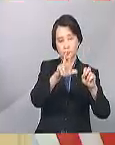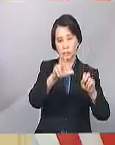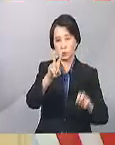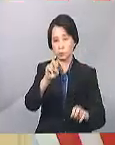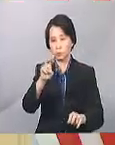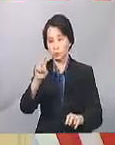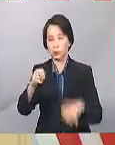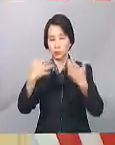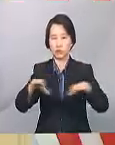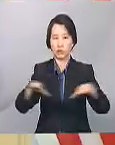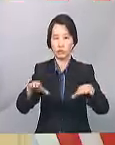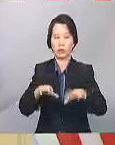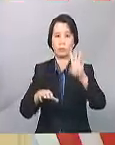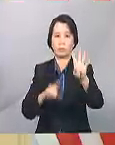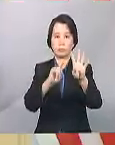melakukan